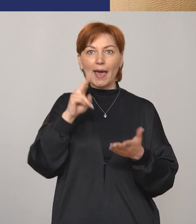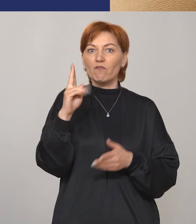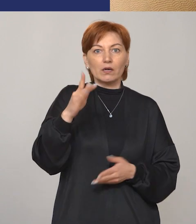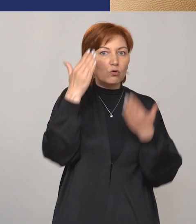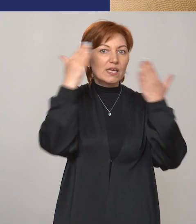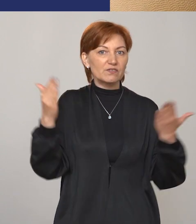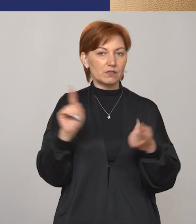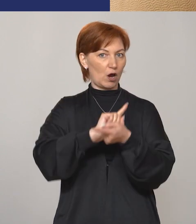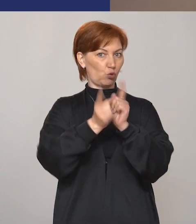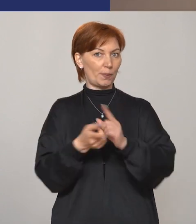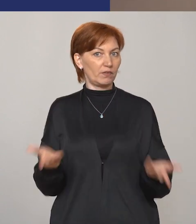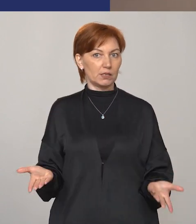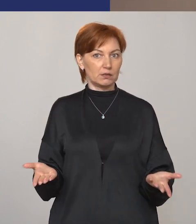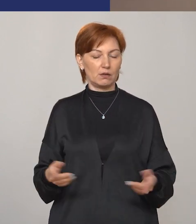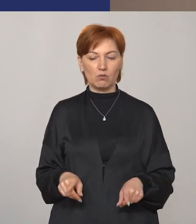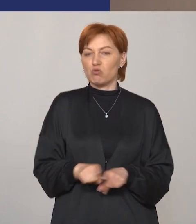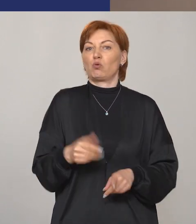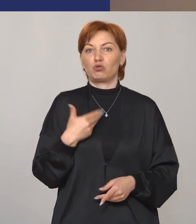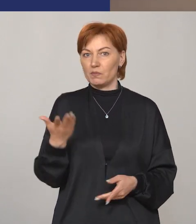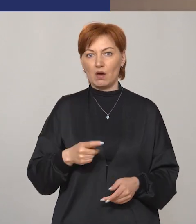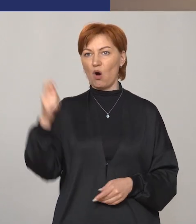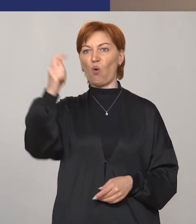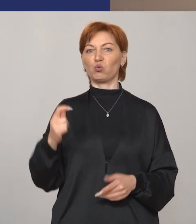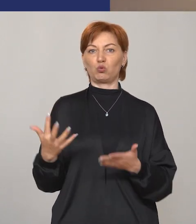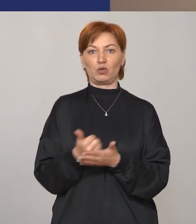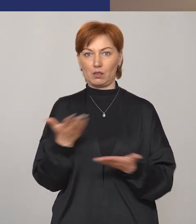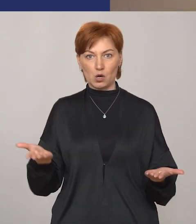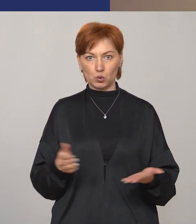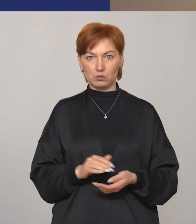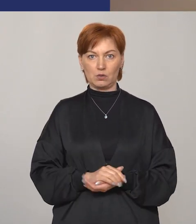превратил. Тоже мне художник нашелся.